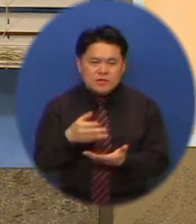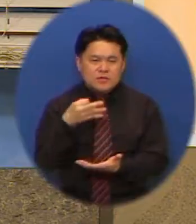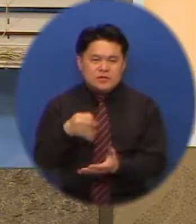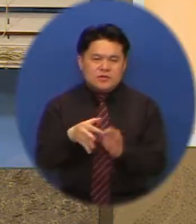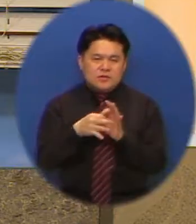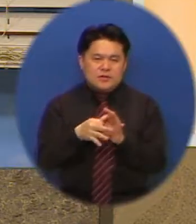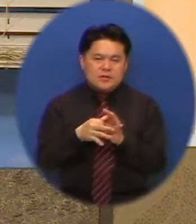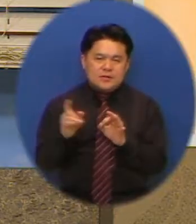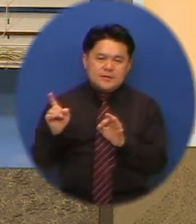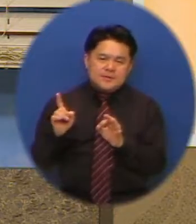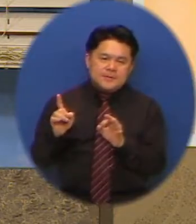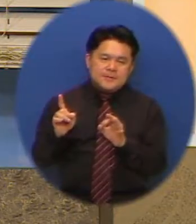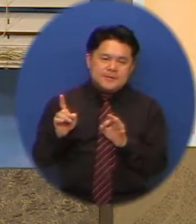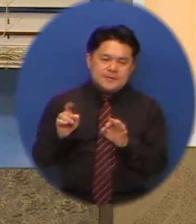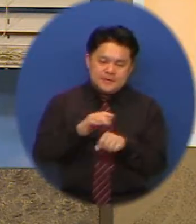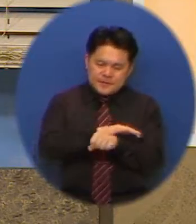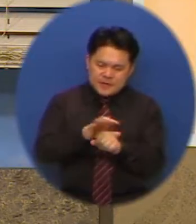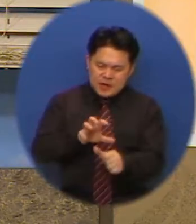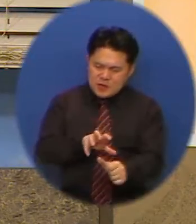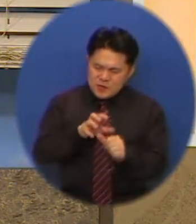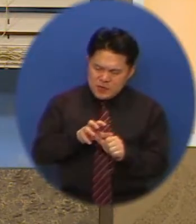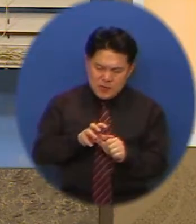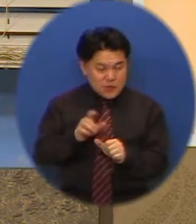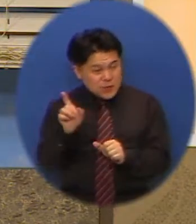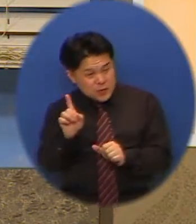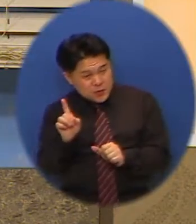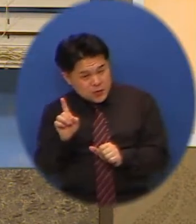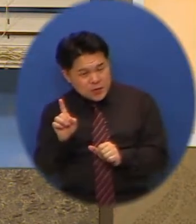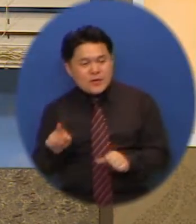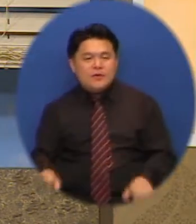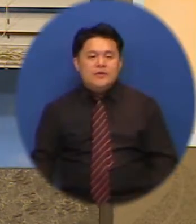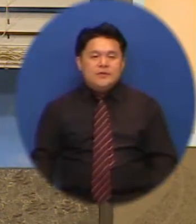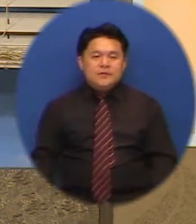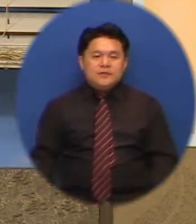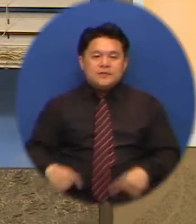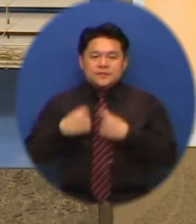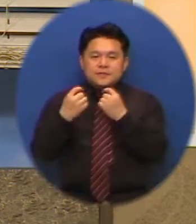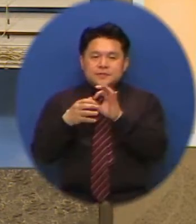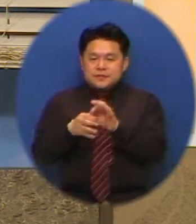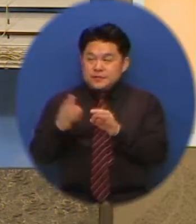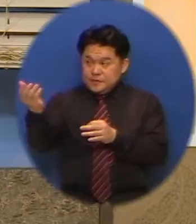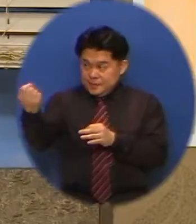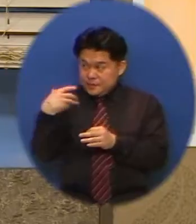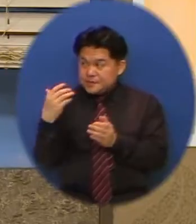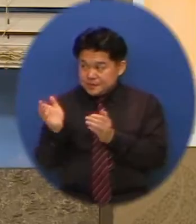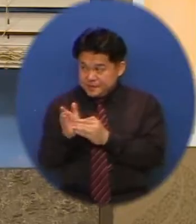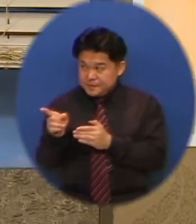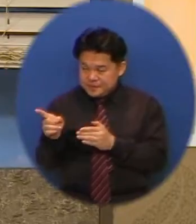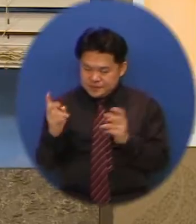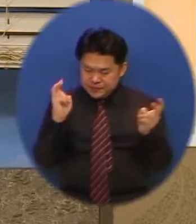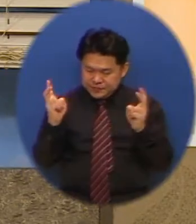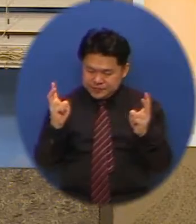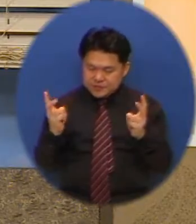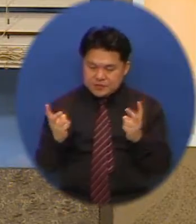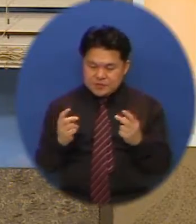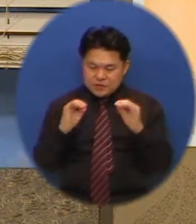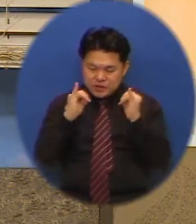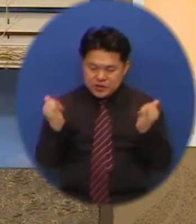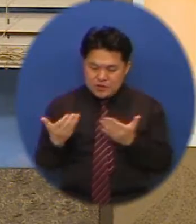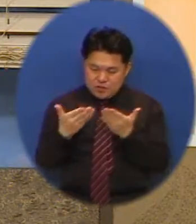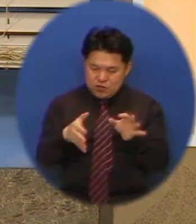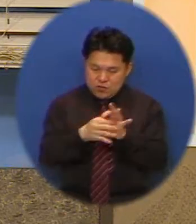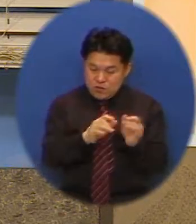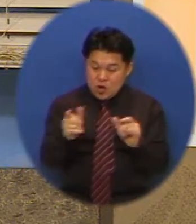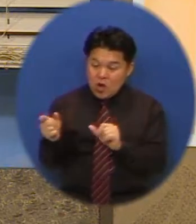부분을 어떻게 끄집어내서 활용하느냐인데 지금 이제 민간 영역에 대한 부분을 좀 얘기해 주신 것 같습니다. 기업의 어떤 CSR에 대한 부분도